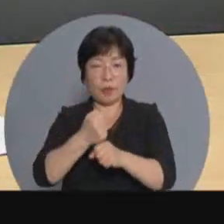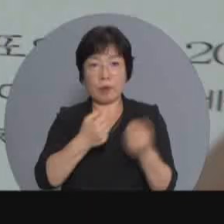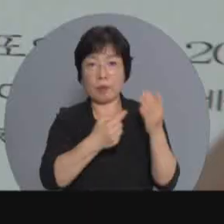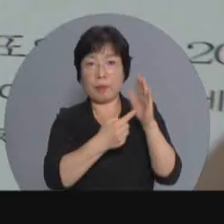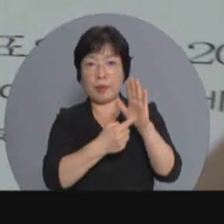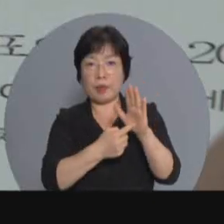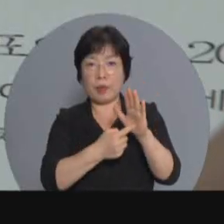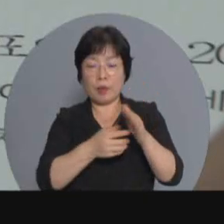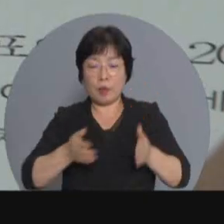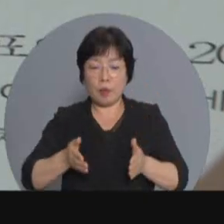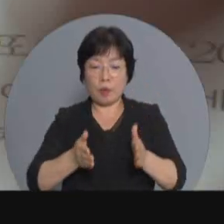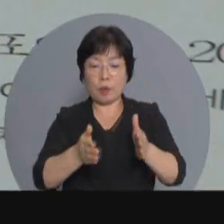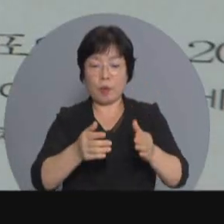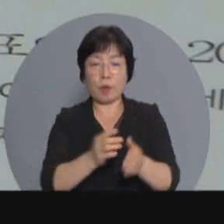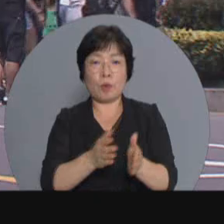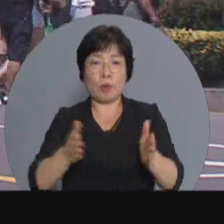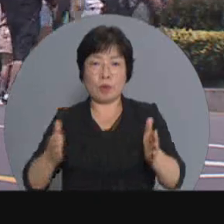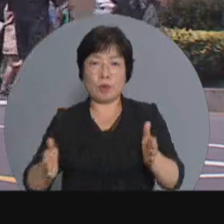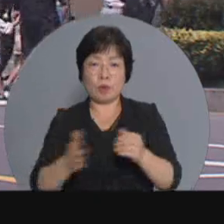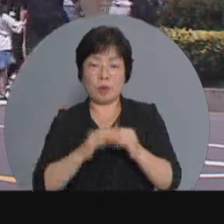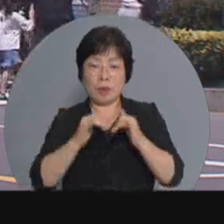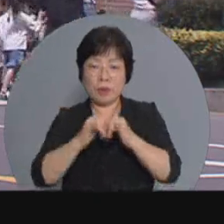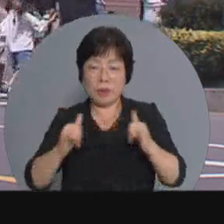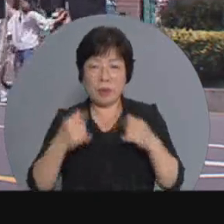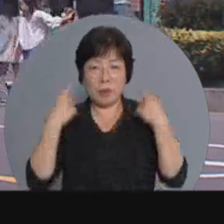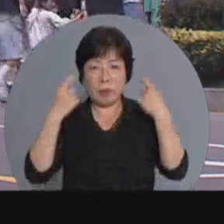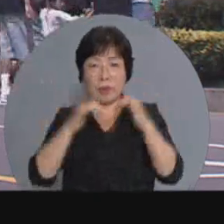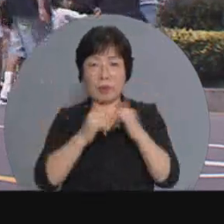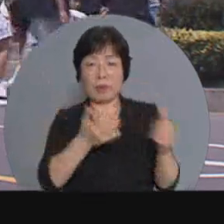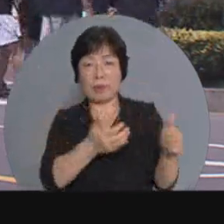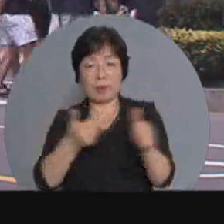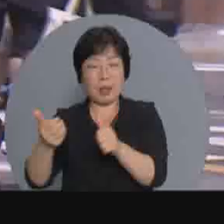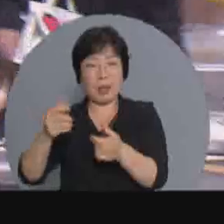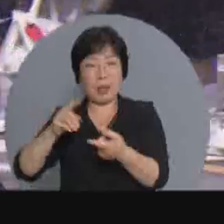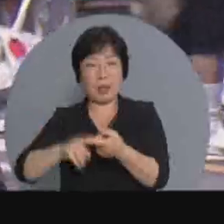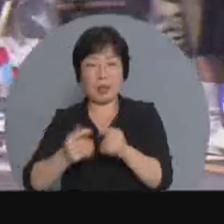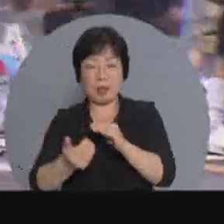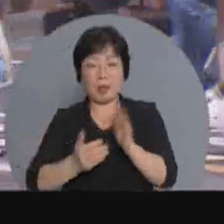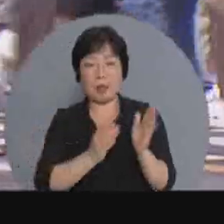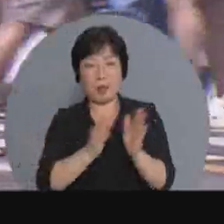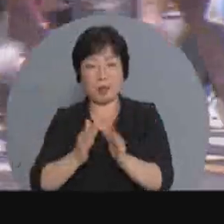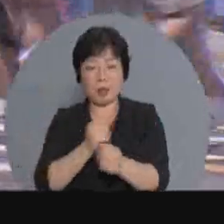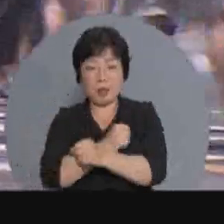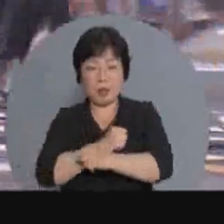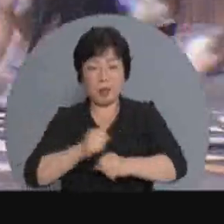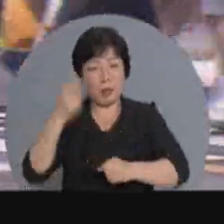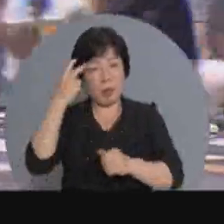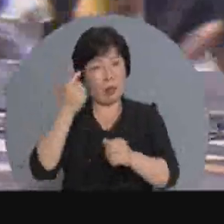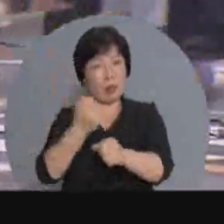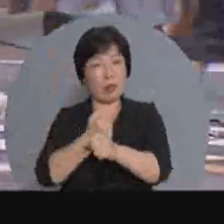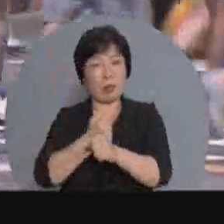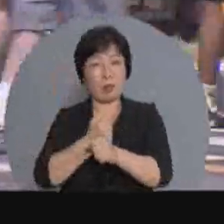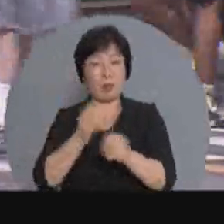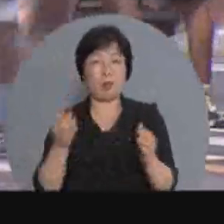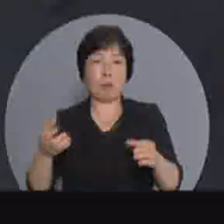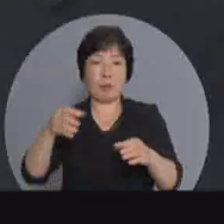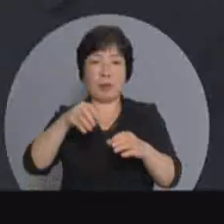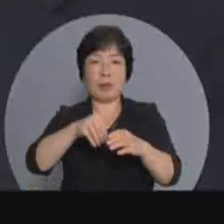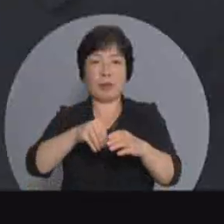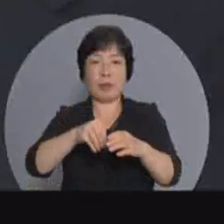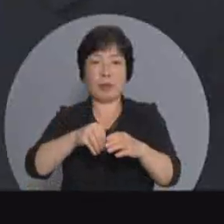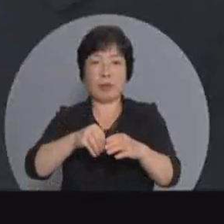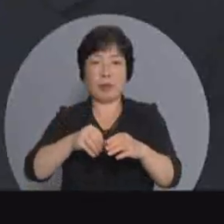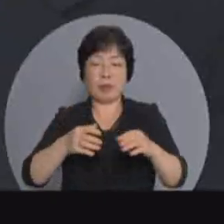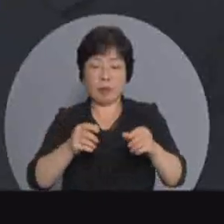용역에는 도로망 확충은 물론 인구, 관광객 유출 등에 대비한 광범위한 영역의 대응 전략이 포함됩니다.